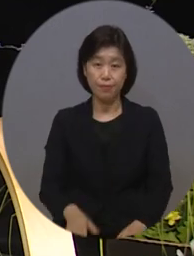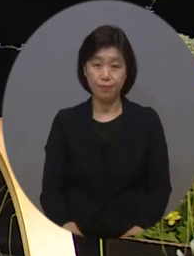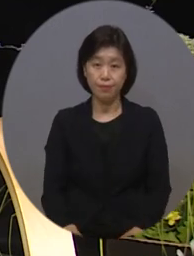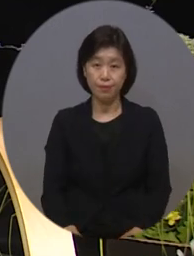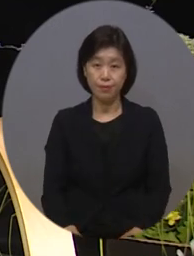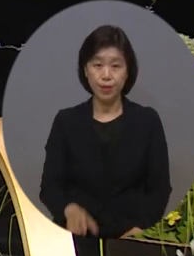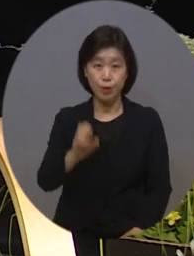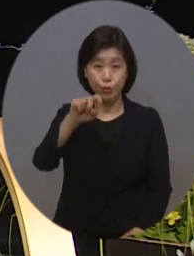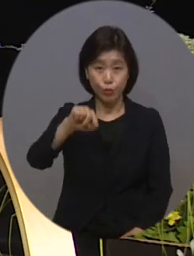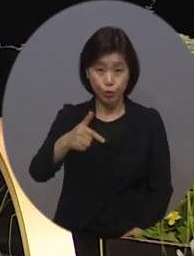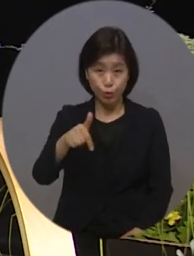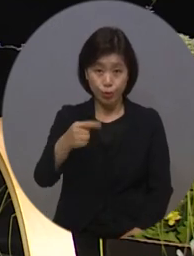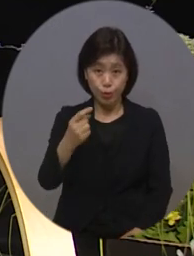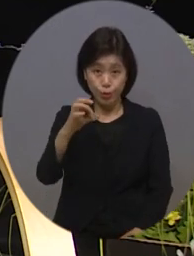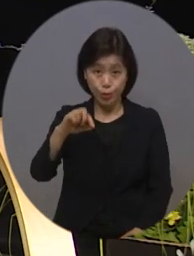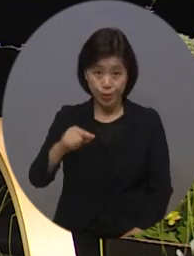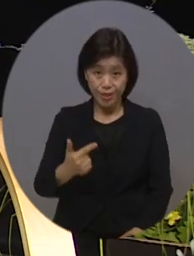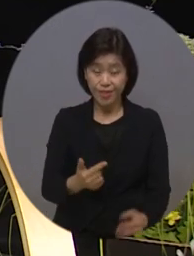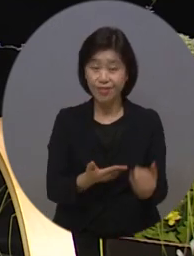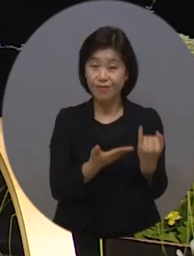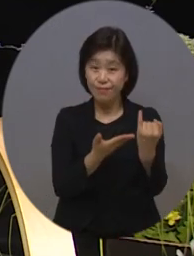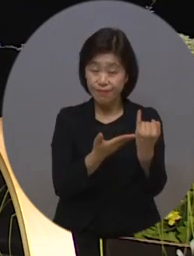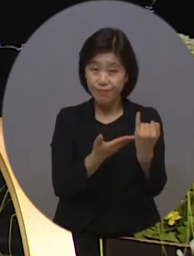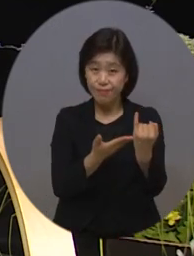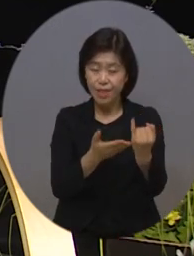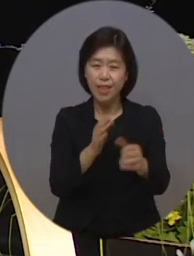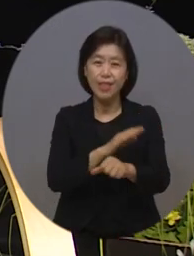문구원 양, 잘 지내나요?